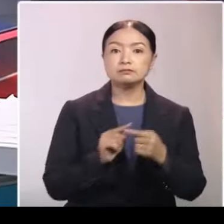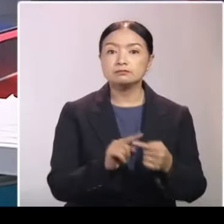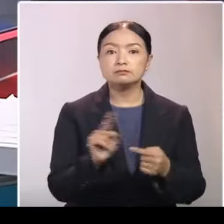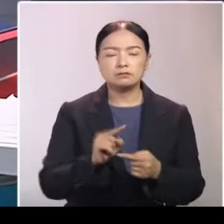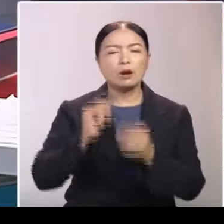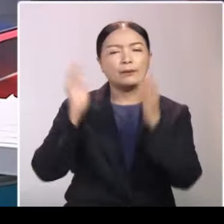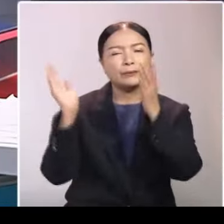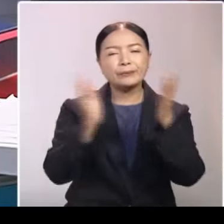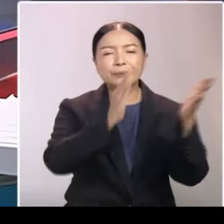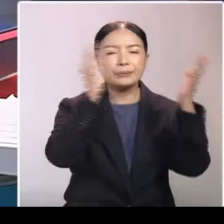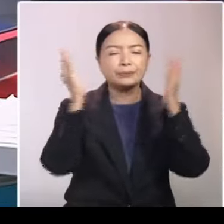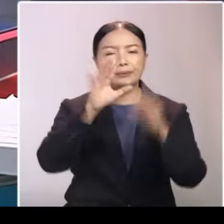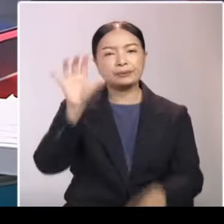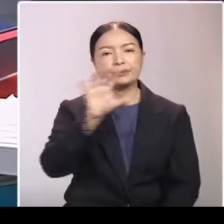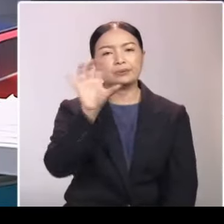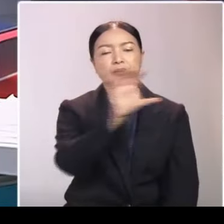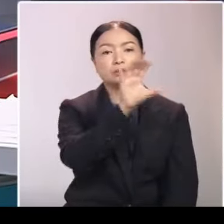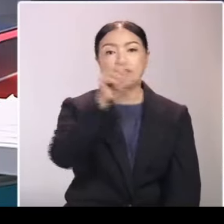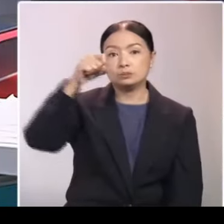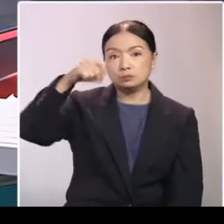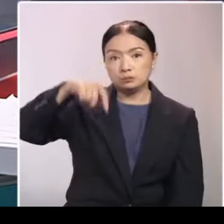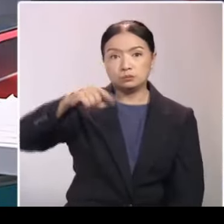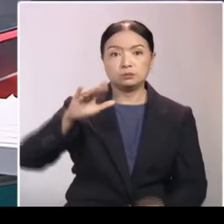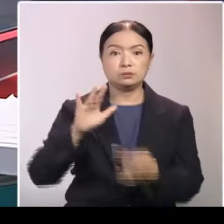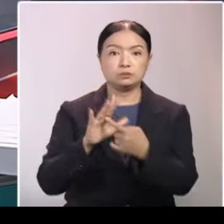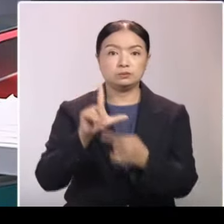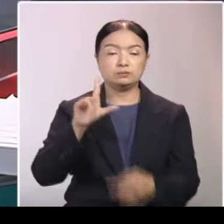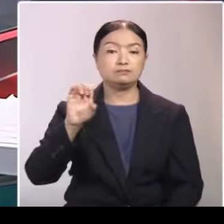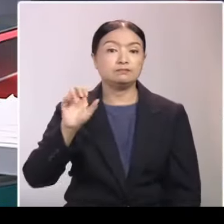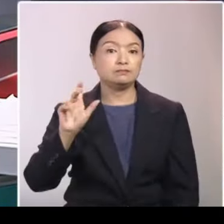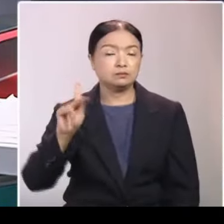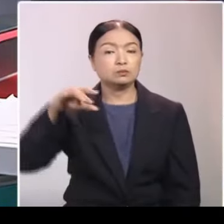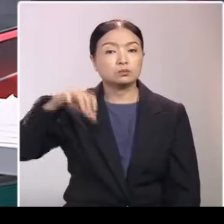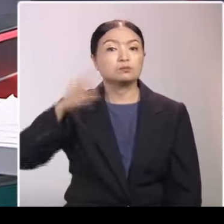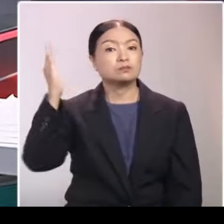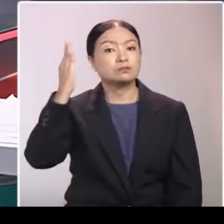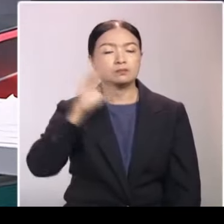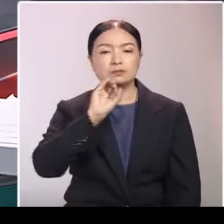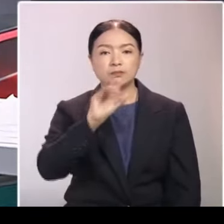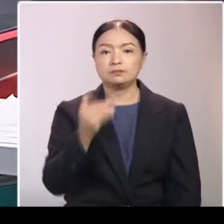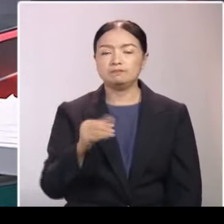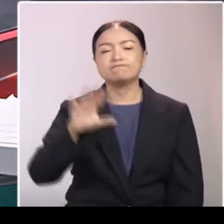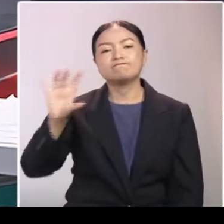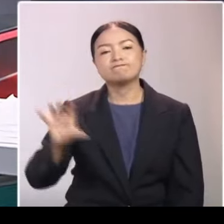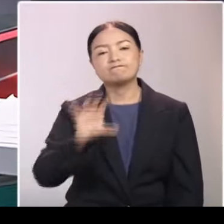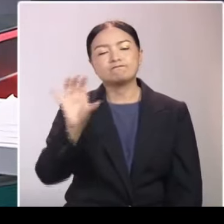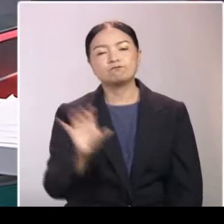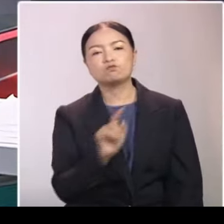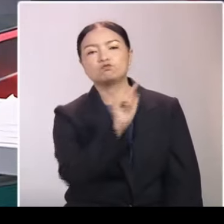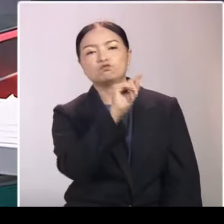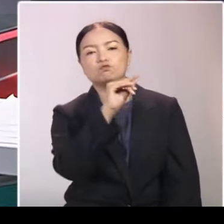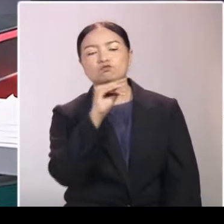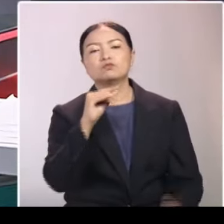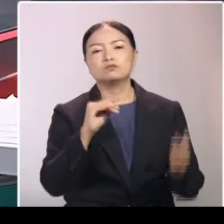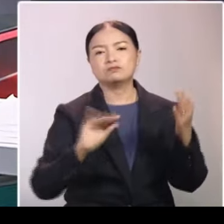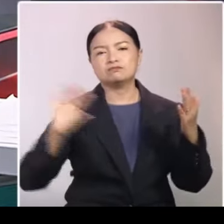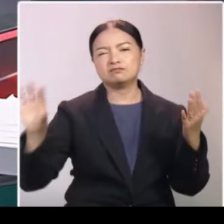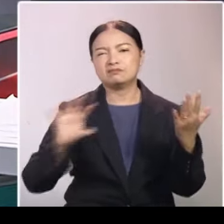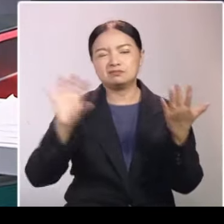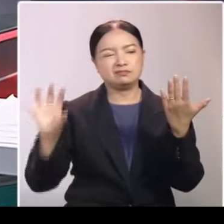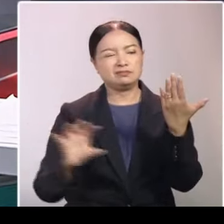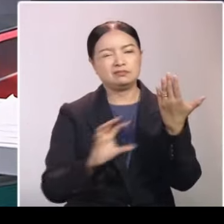ตามกันเรื่องพายุซูริกกันบ้างคุณผู้ชมครับทางกรมอุตุนิยมวิทยาเนี่ยบอกว่าพายุซูริกตอนนี้เคลื่อนเข้าปกคลุมประเทศไทยแล้ว